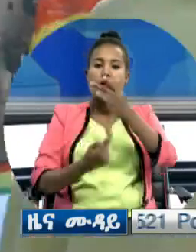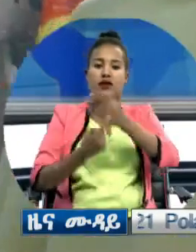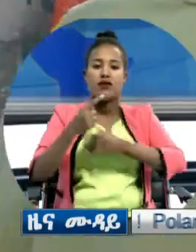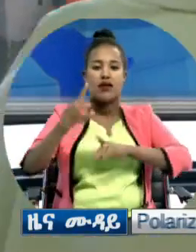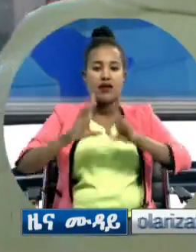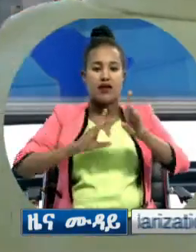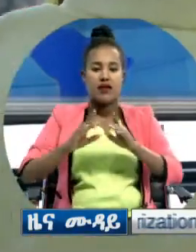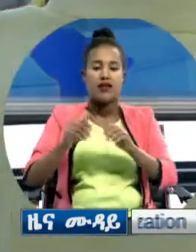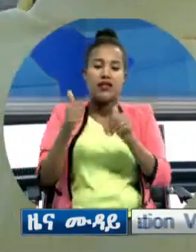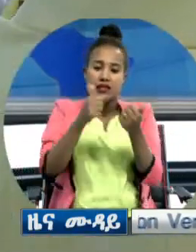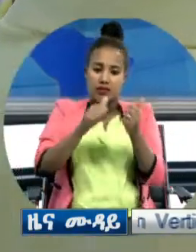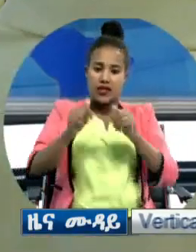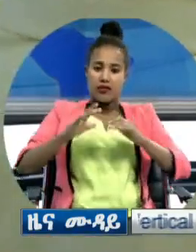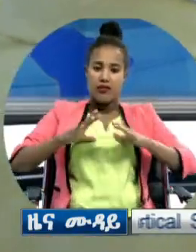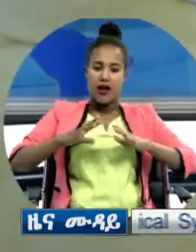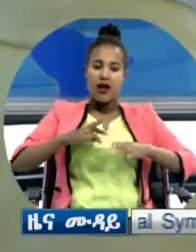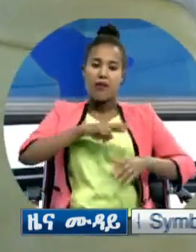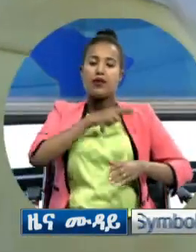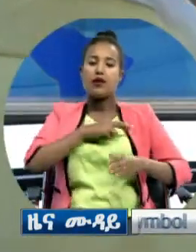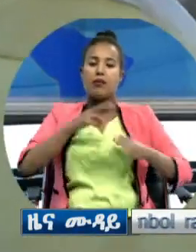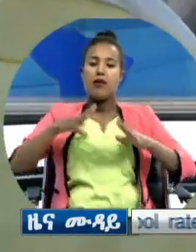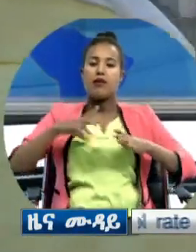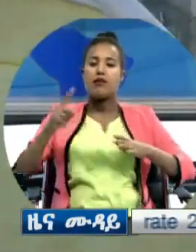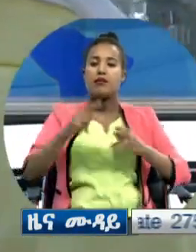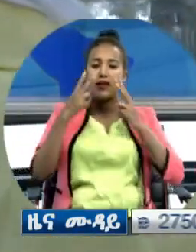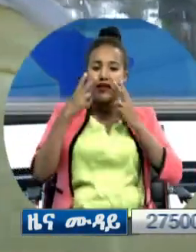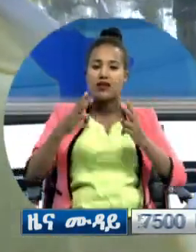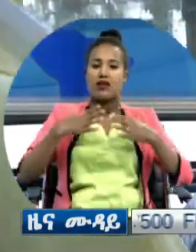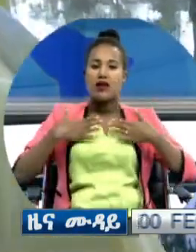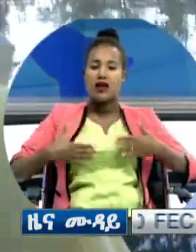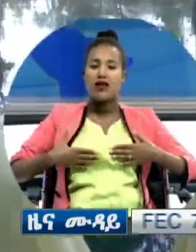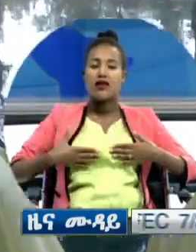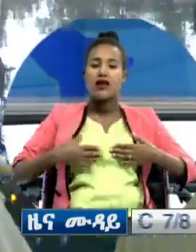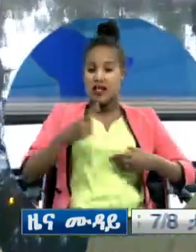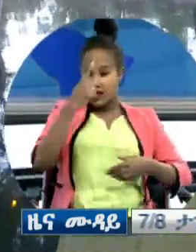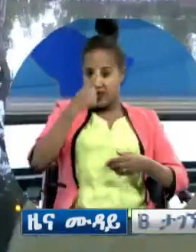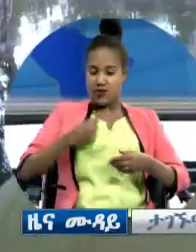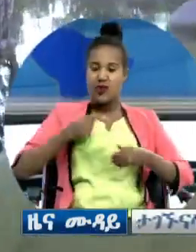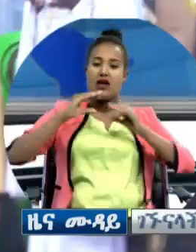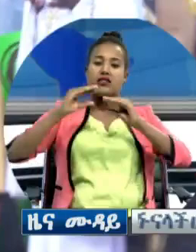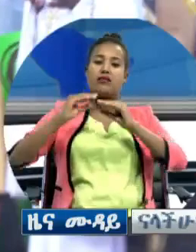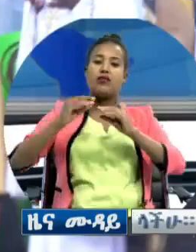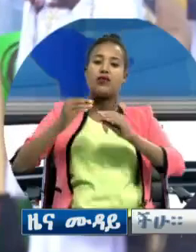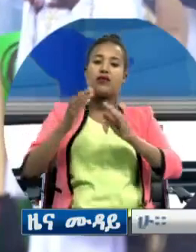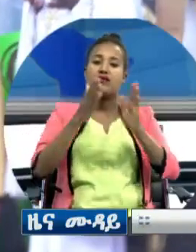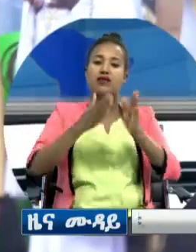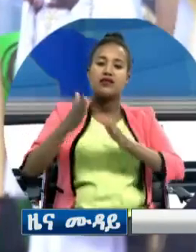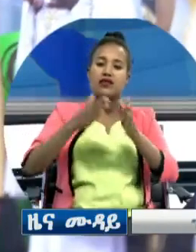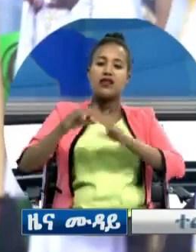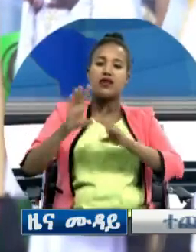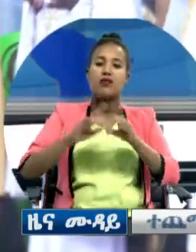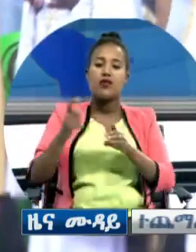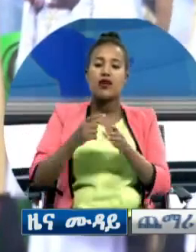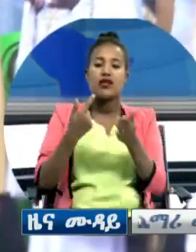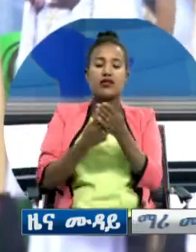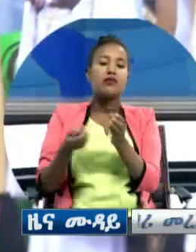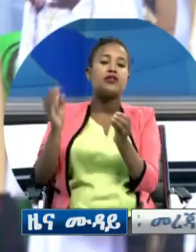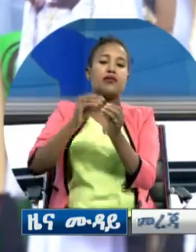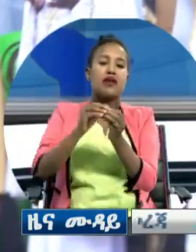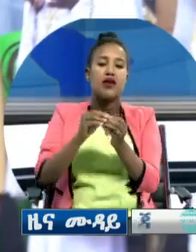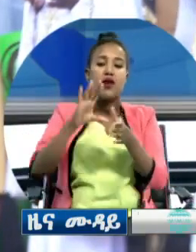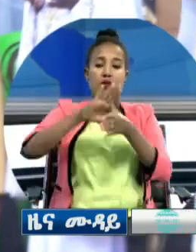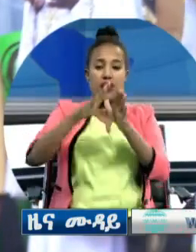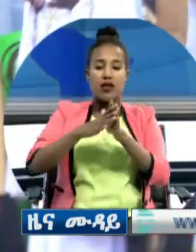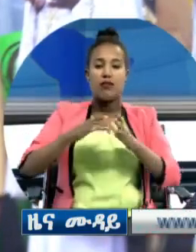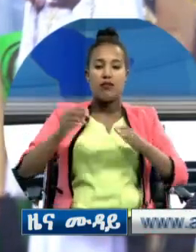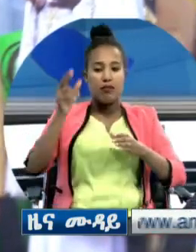አድርገናል። የጥምቀት በዓል ሃይማኖታዊ በዓል በመሆኑ በሚመለከታቸው አካላት የእምነቱን አስተምሮ የሚገልጽ ዝግጅት እየተደረገ እንደሆነና ከዛ ባሻገር ደግሞ የጎንደር